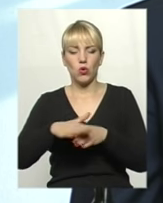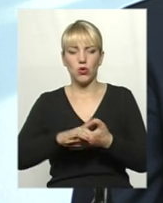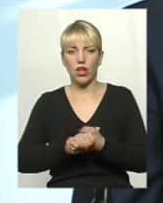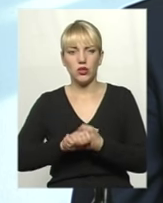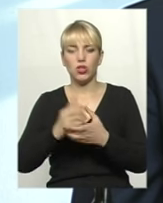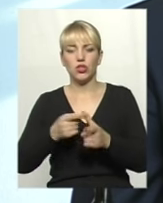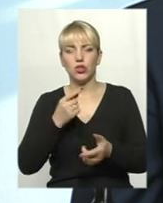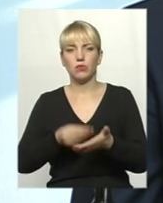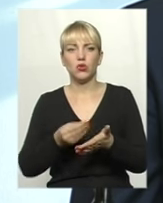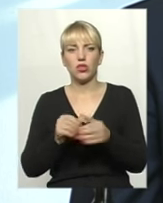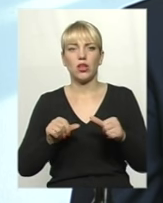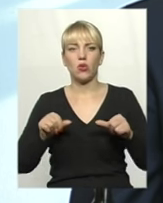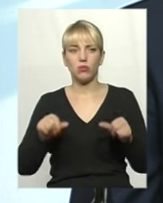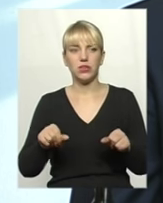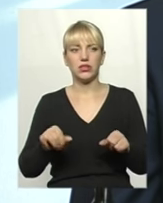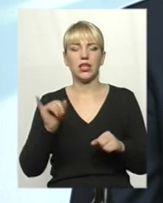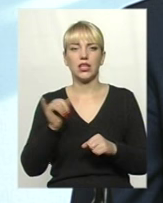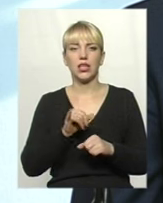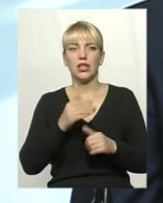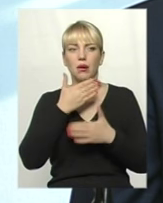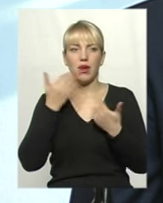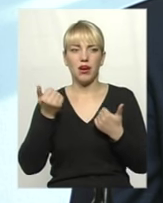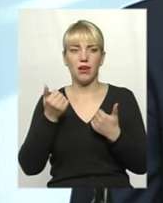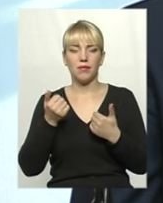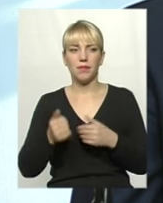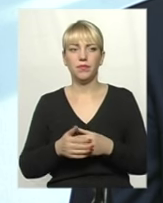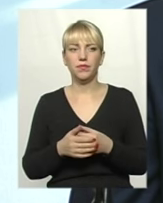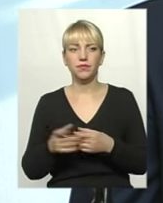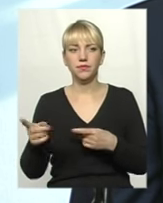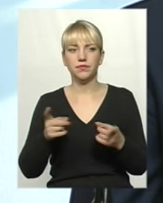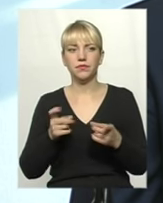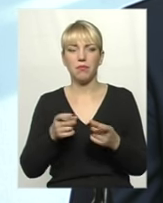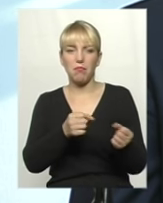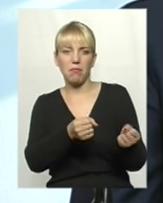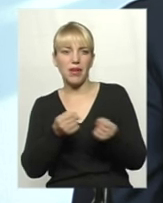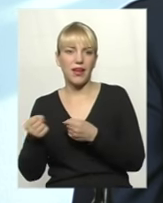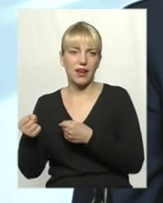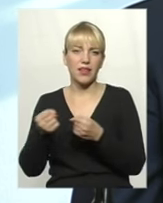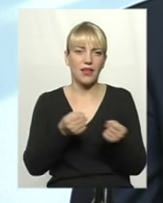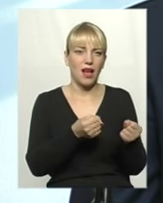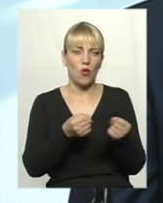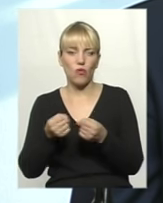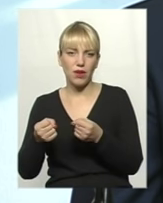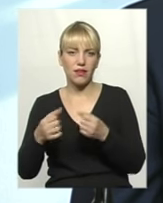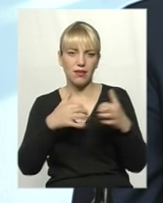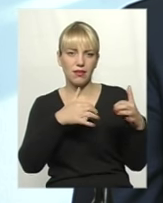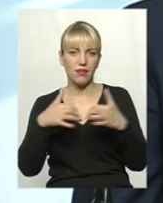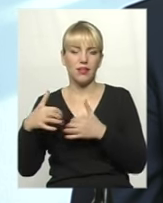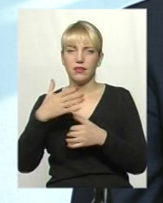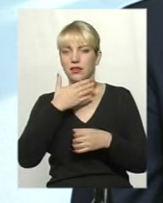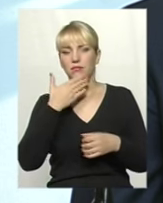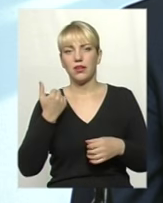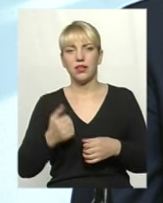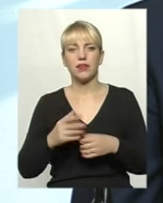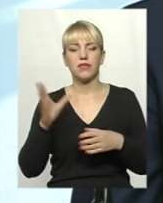чи в бюджетній комісії, і немає перетягування, як кажуть, канатів з однієї сторони на